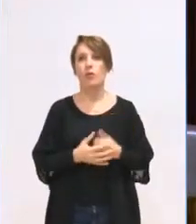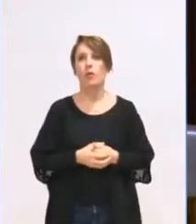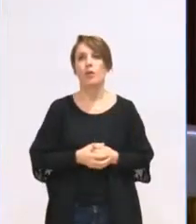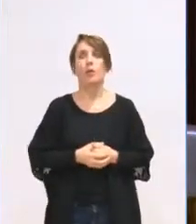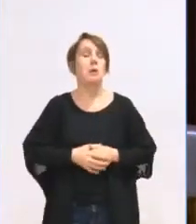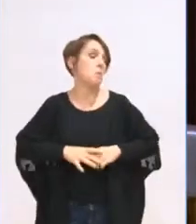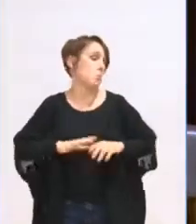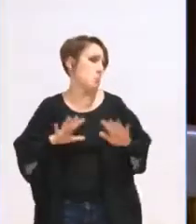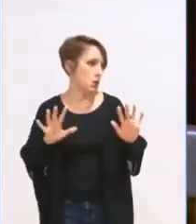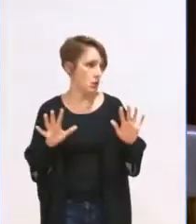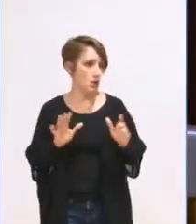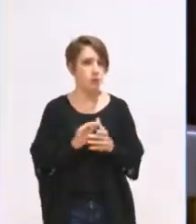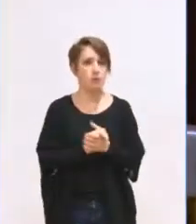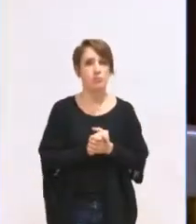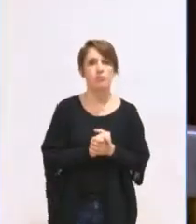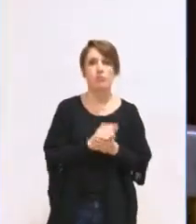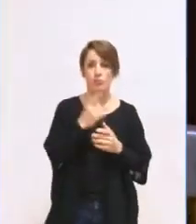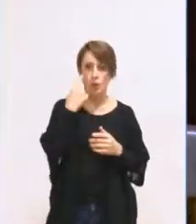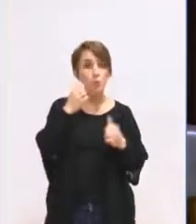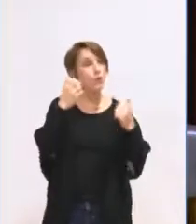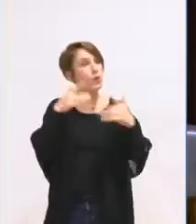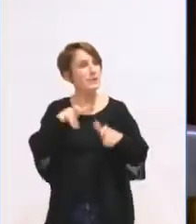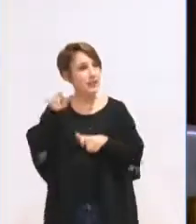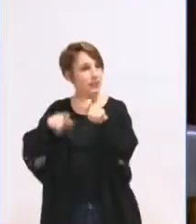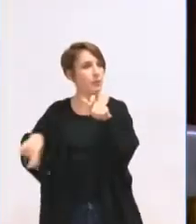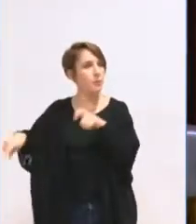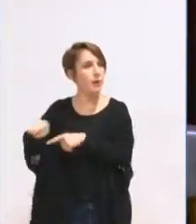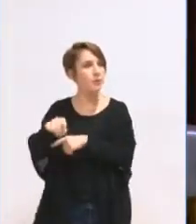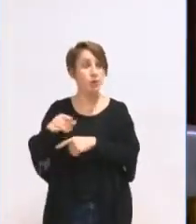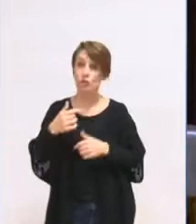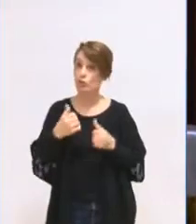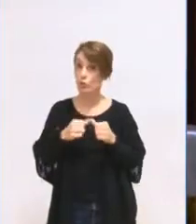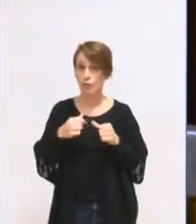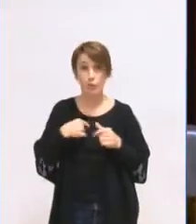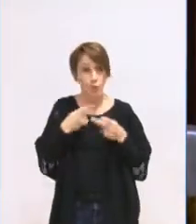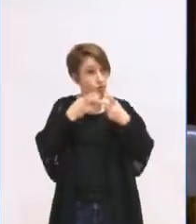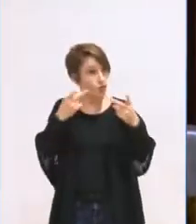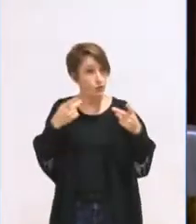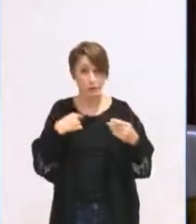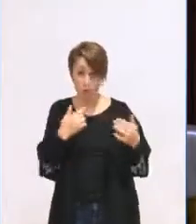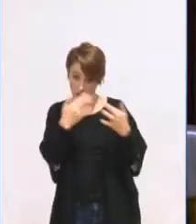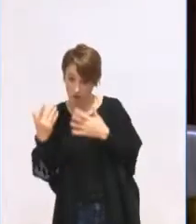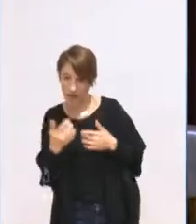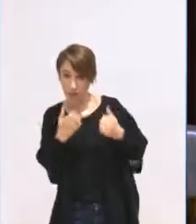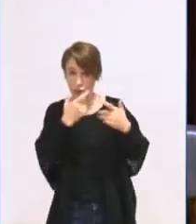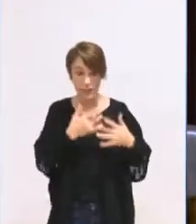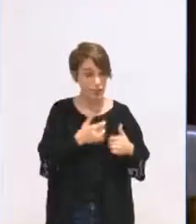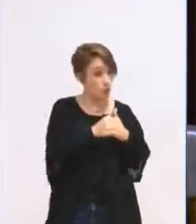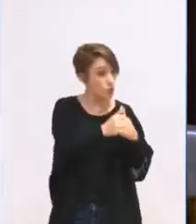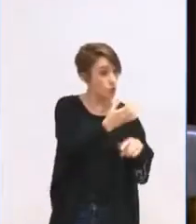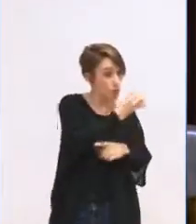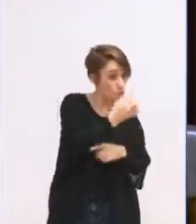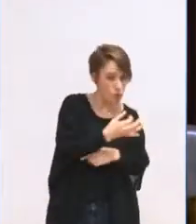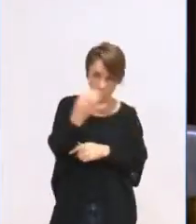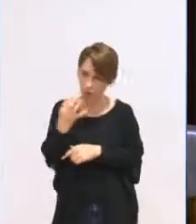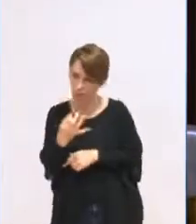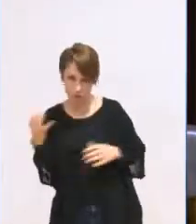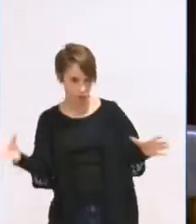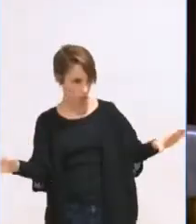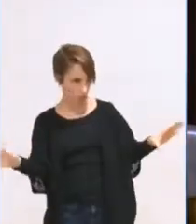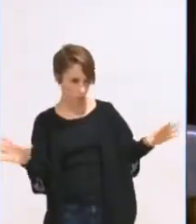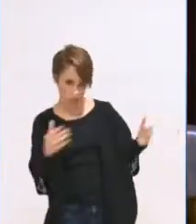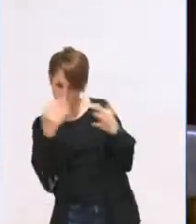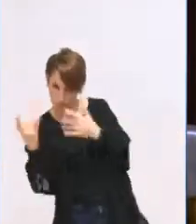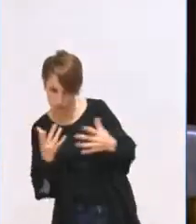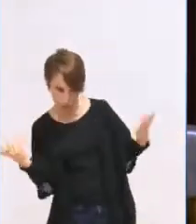mais pour certains, je le dis, j'ai reconstruit les chiffres en fonction de pourcentages, de tendances, et il se peut qu'ils ne soient donc